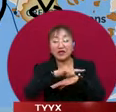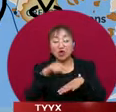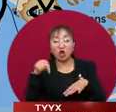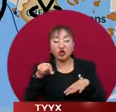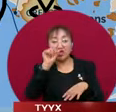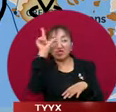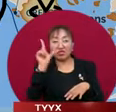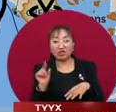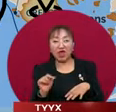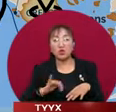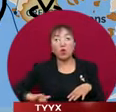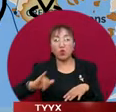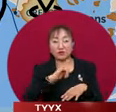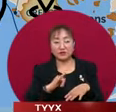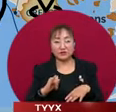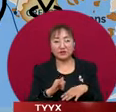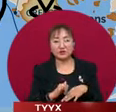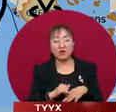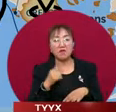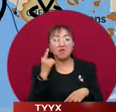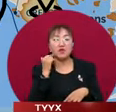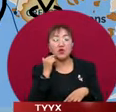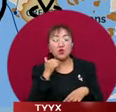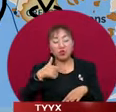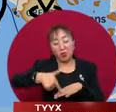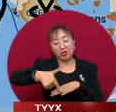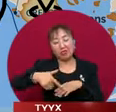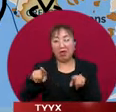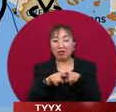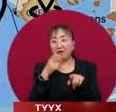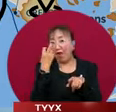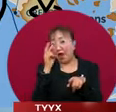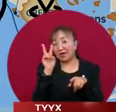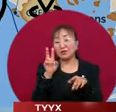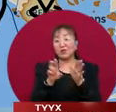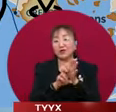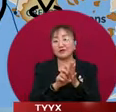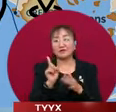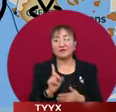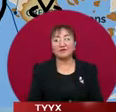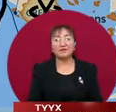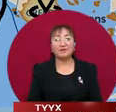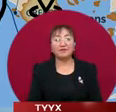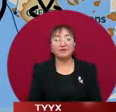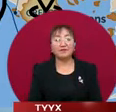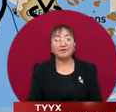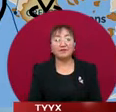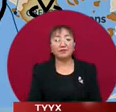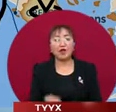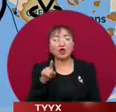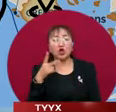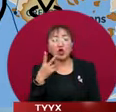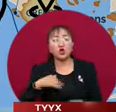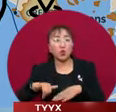Итали улс буюу эмхтэй хүний төрийтэй үсгийтэй гутлын хэлбэртэй байдаг байх нь. Зурган дээр ажиглагдаж байгаа бах тийм ээ. За тэгвэл энэ хоёр